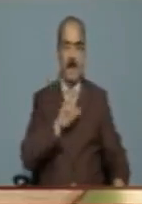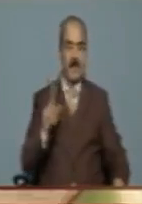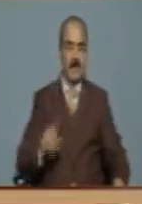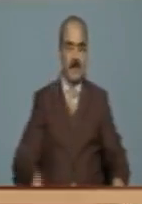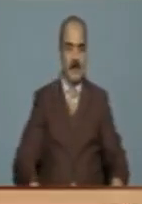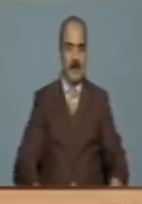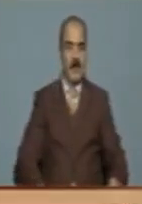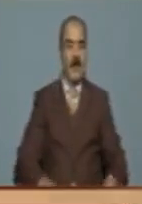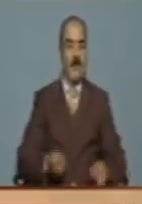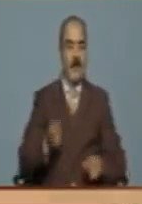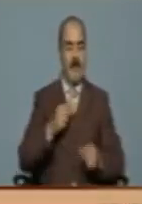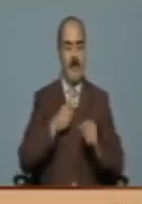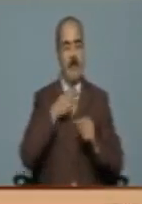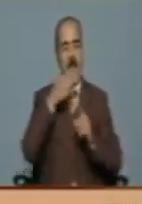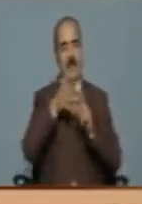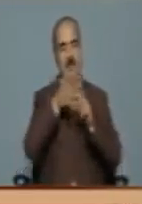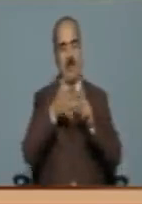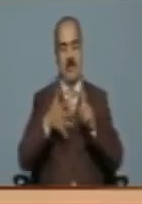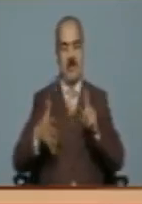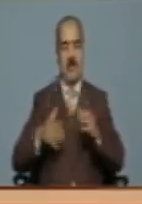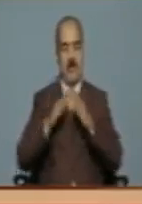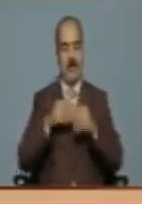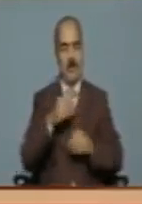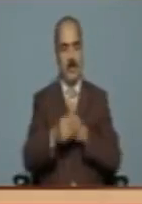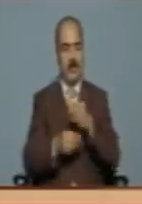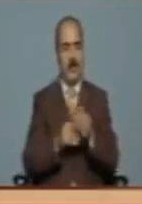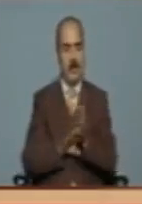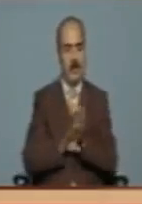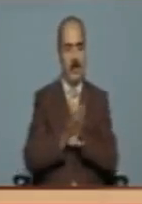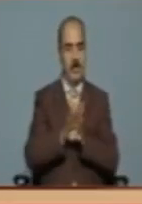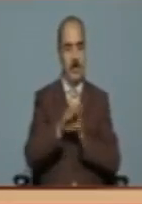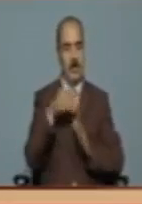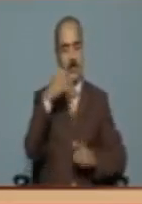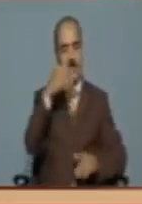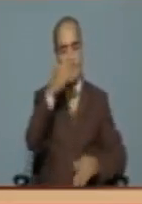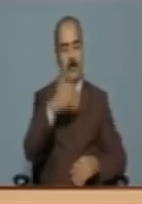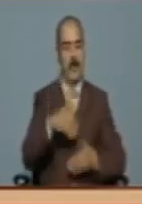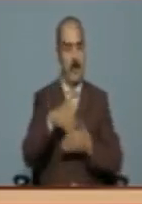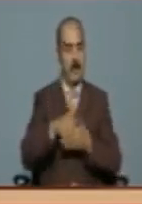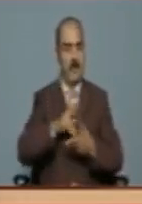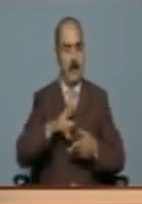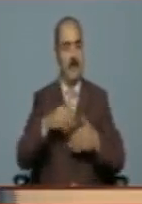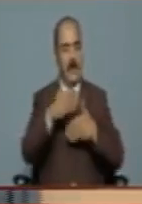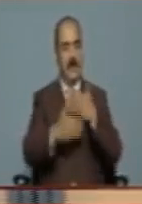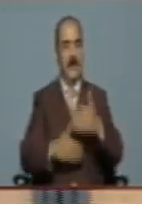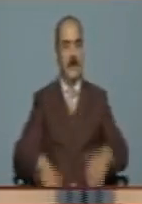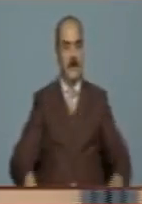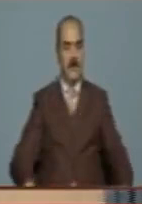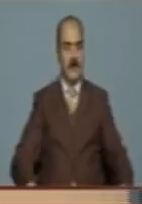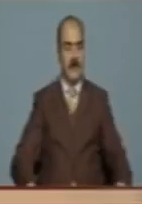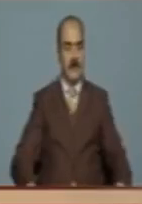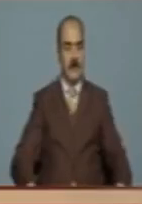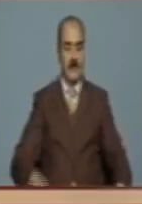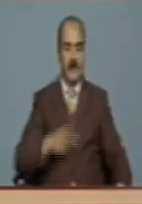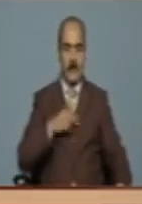وستبقى نموذجا فريدا يحتذى به في الاستحقاقات القادمة. كما أتقدم